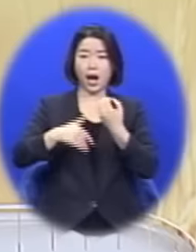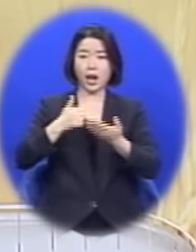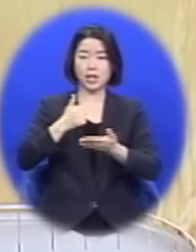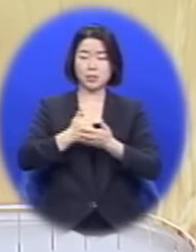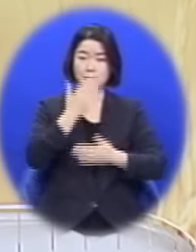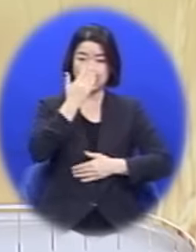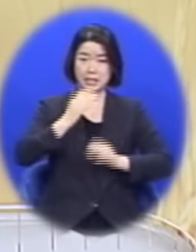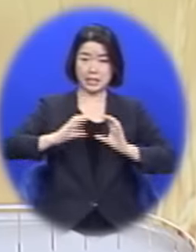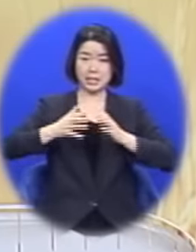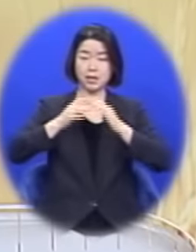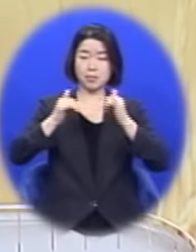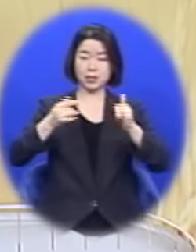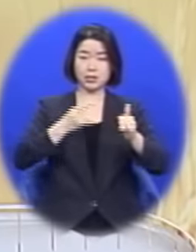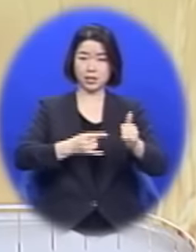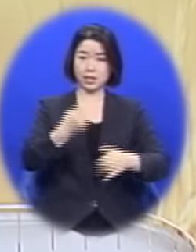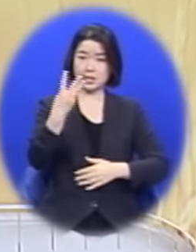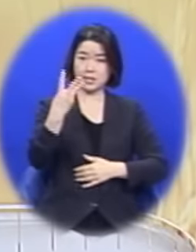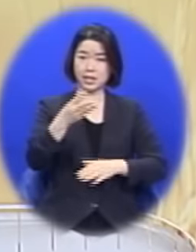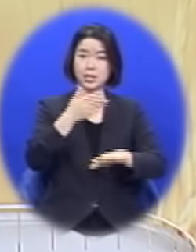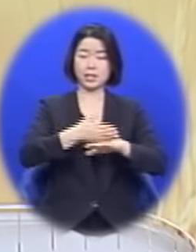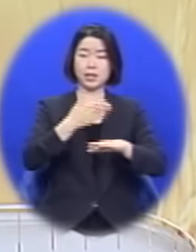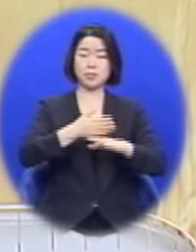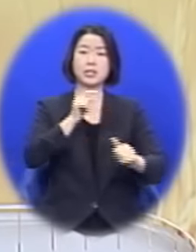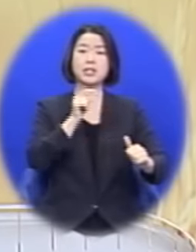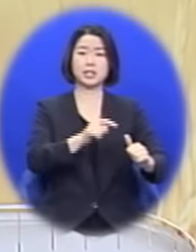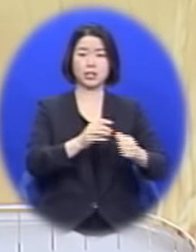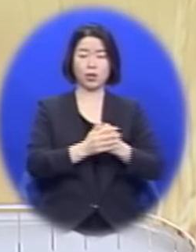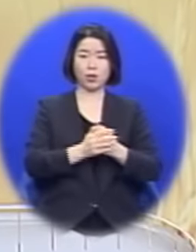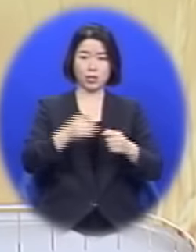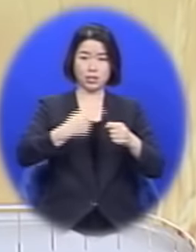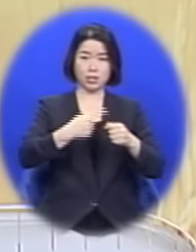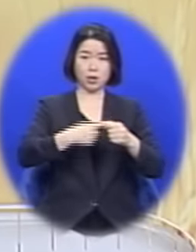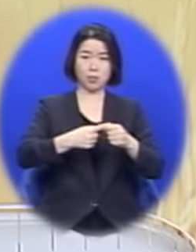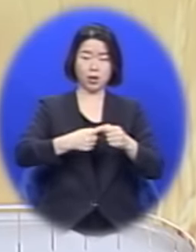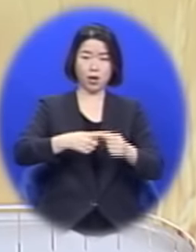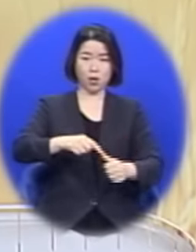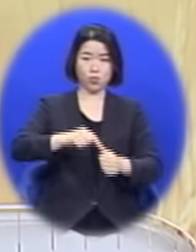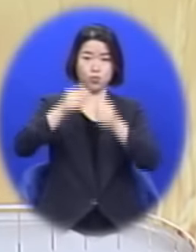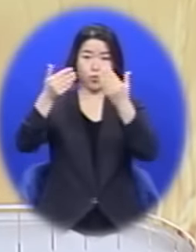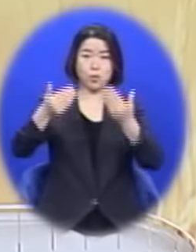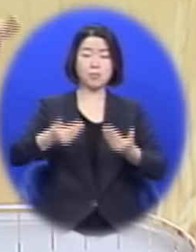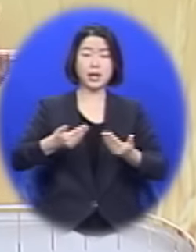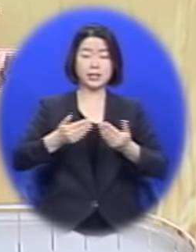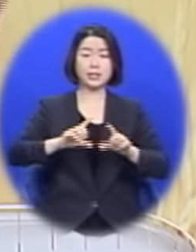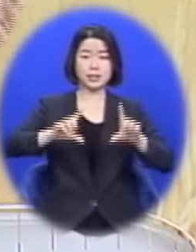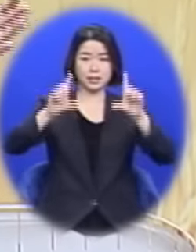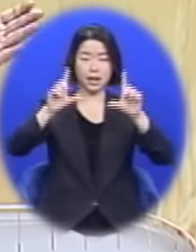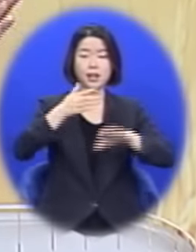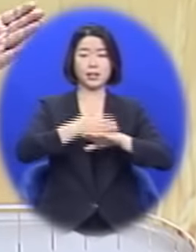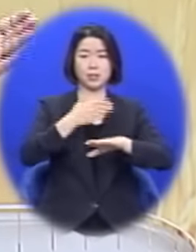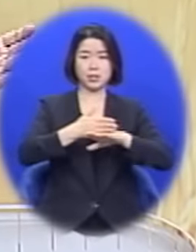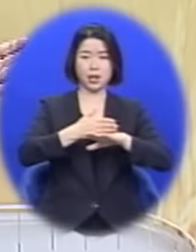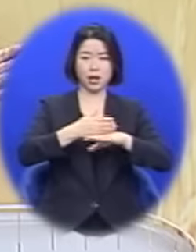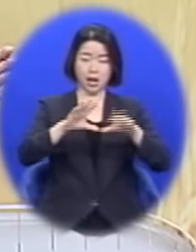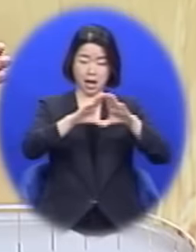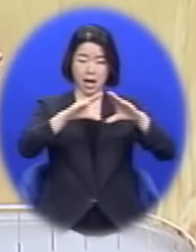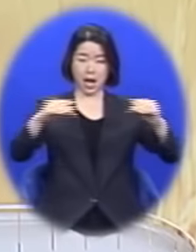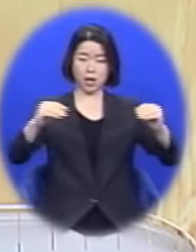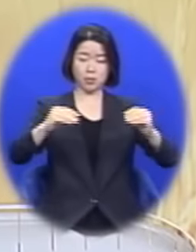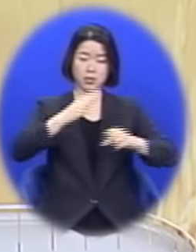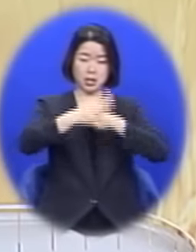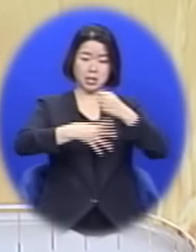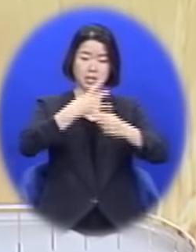가지 감사를 하라고 했는데 하나는 유월절입니다. 구원받은 날을 감사하라. 애굽에서 400년 종살이